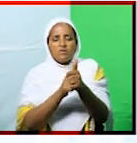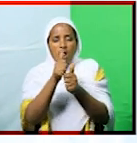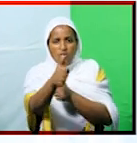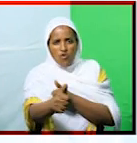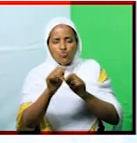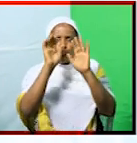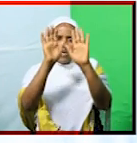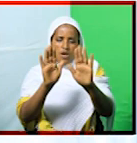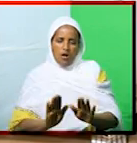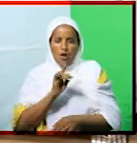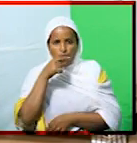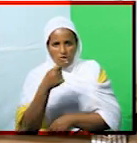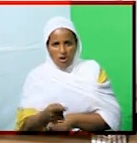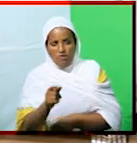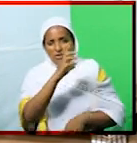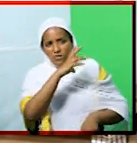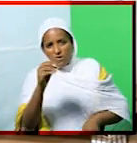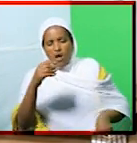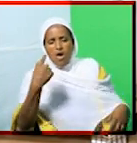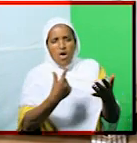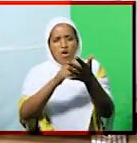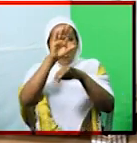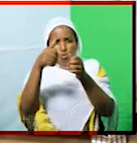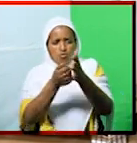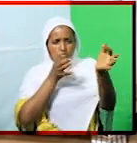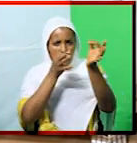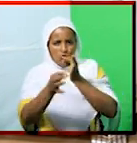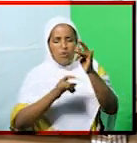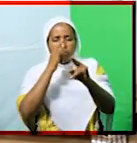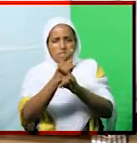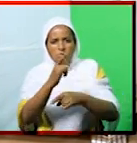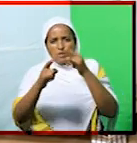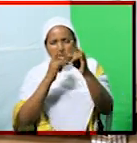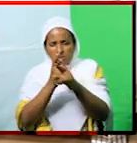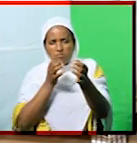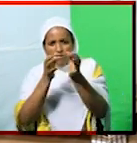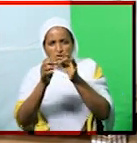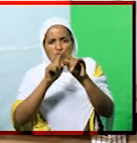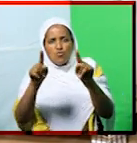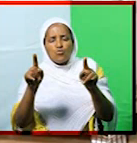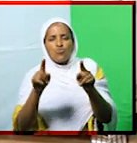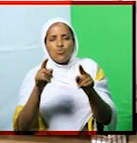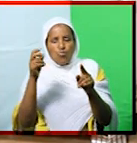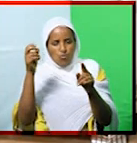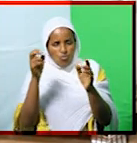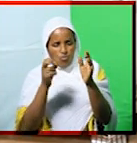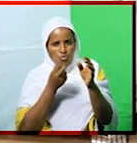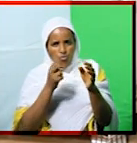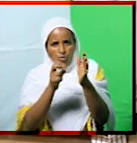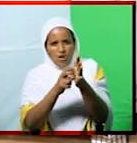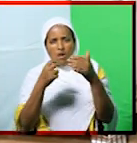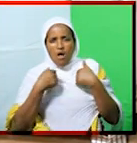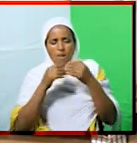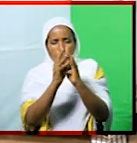እንዳለፋችሁ እደነቃለሁ ይላል። እና ይህን ሁሉ የሚያስረዳው በየዘመኑ አሉ፣ ልዩ ወንጌል በሐዋርያትም ዘመን አለ። መጽሐፎ ያው